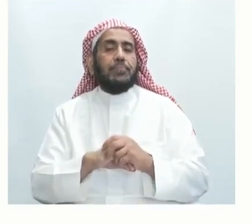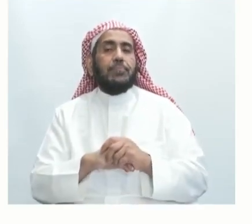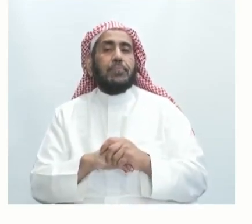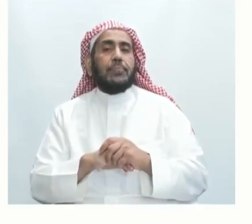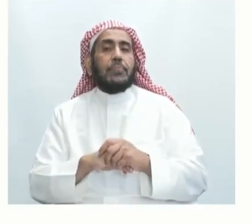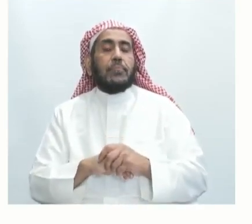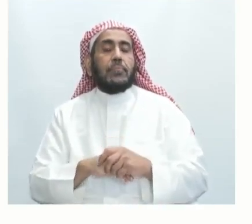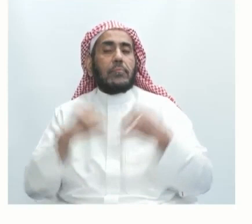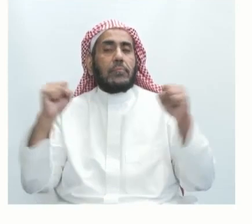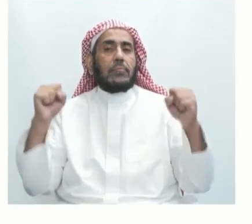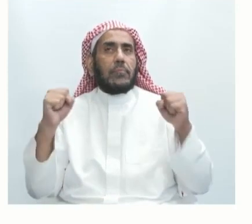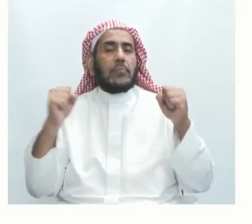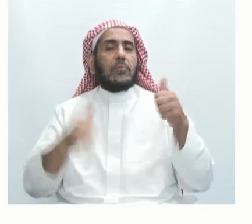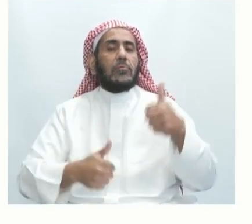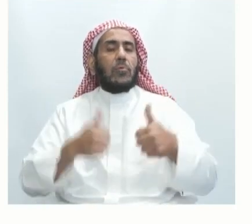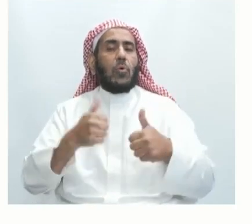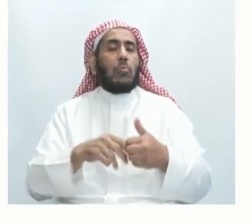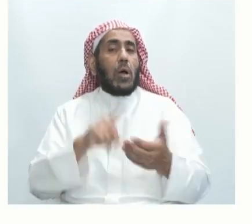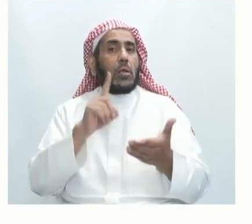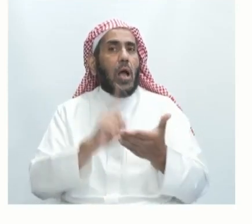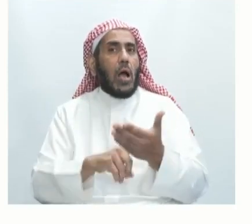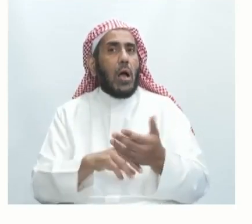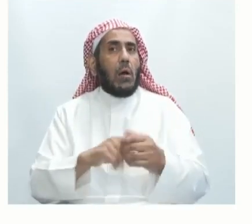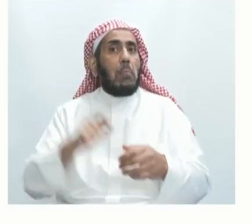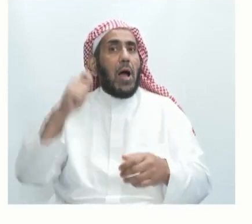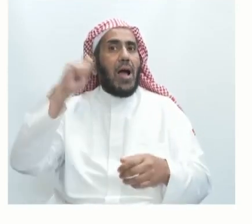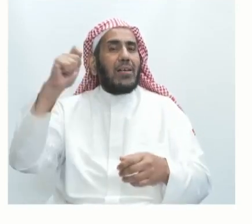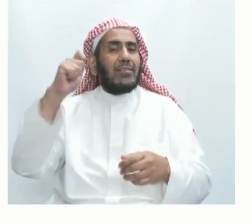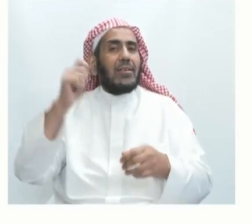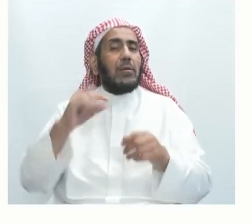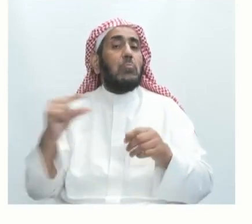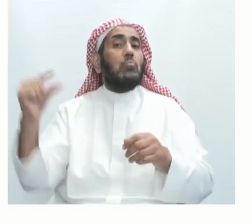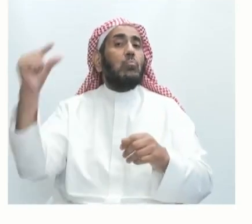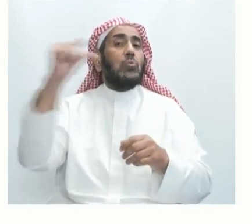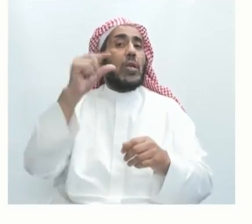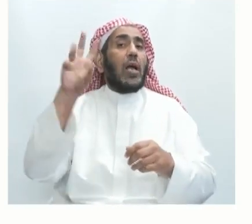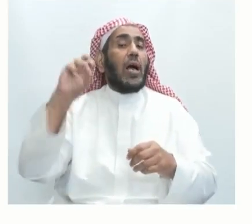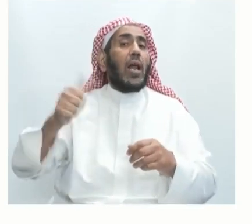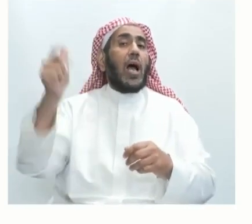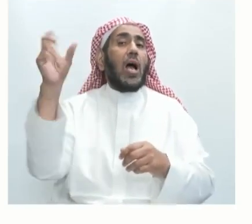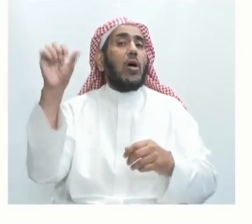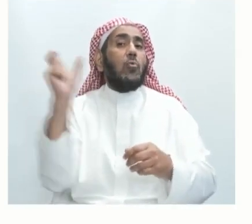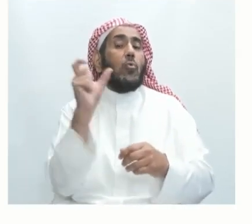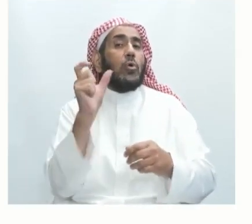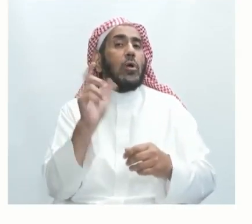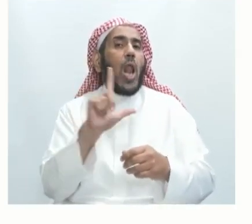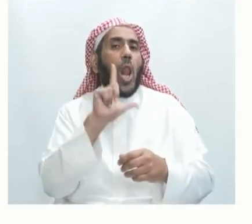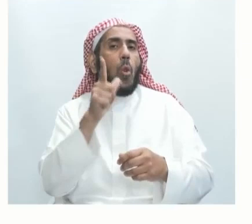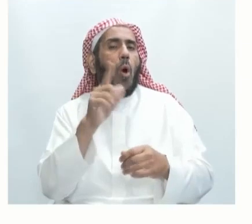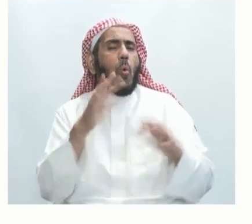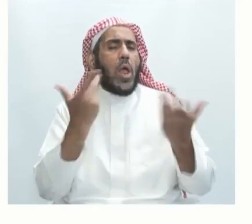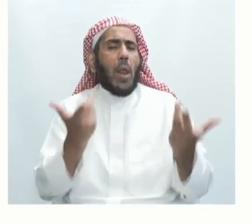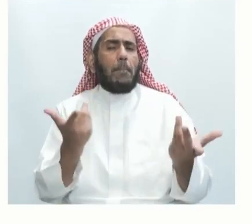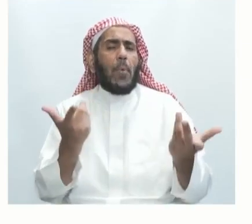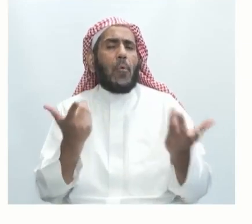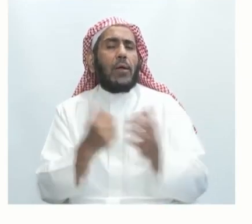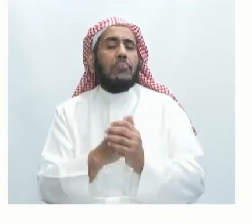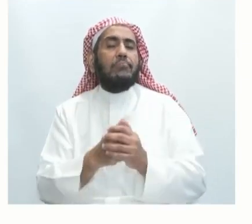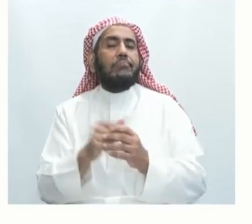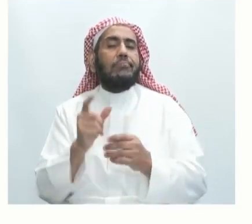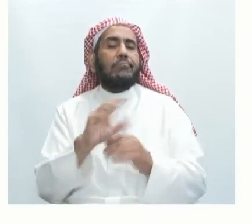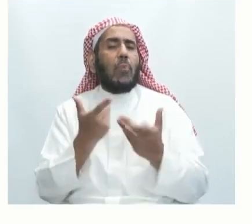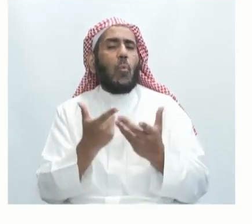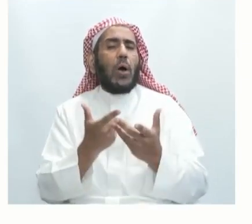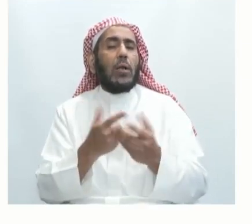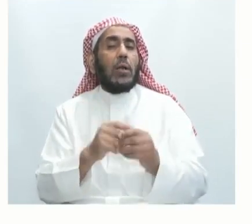في هذا التقويم اتحقق ما اصل مصطلح القانون لغويا ما اصل مصطلح القانون لغويا